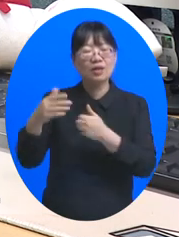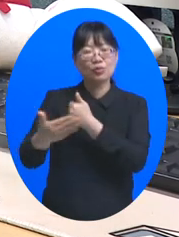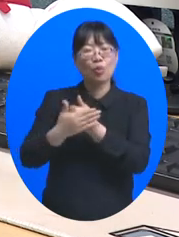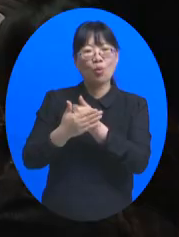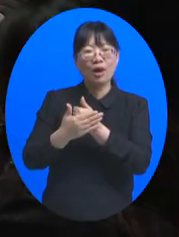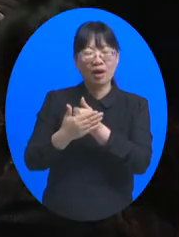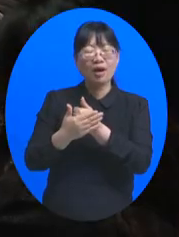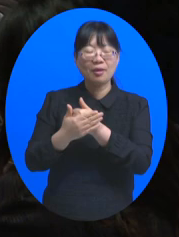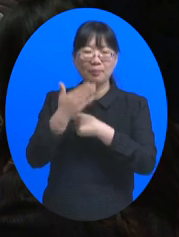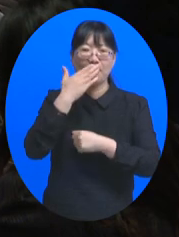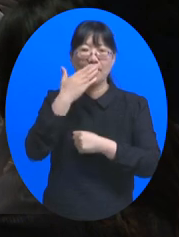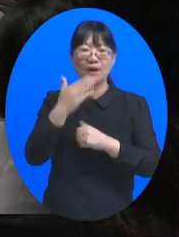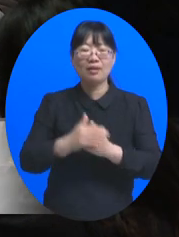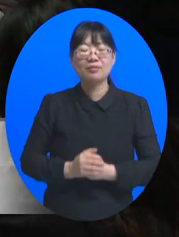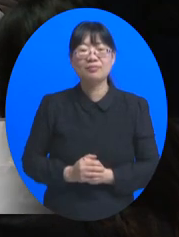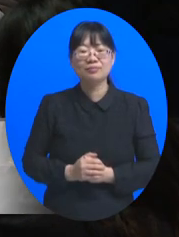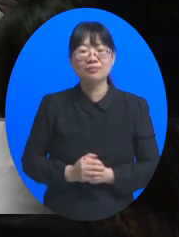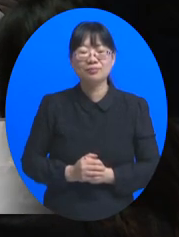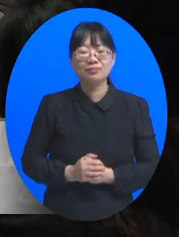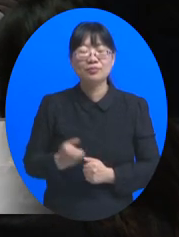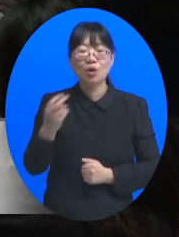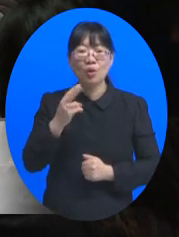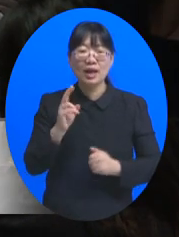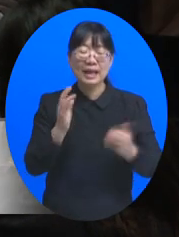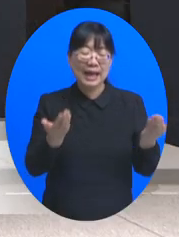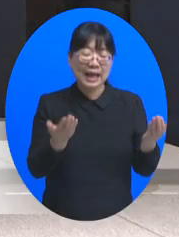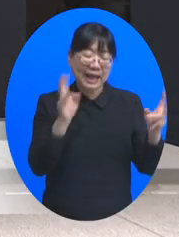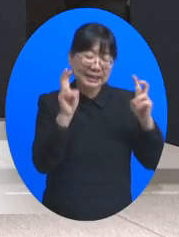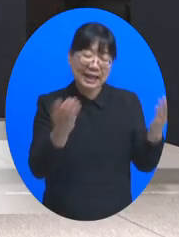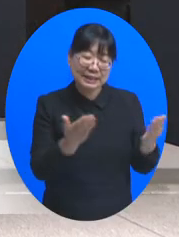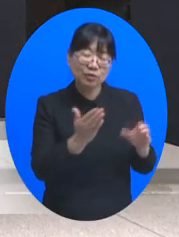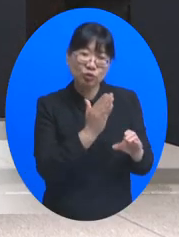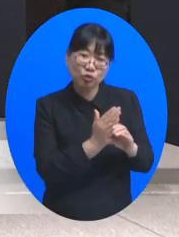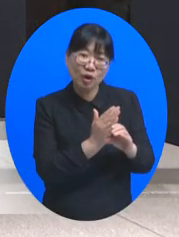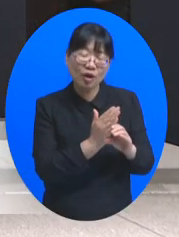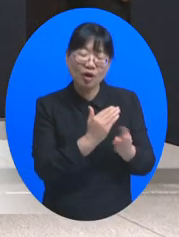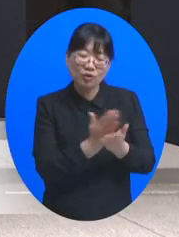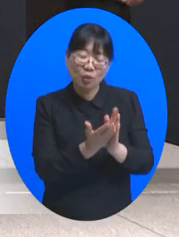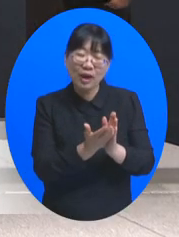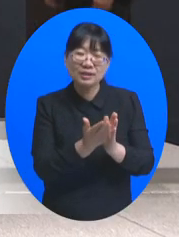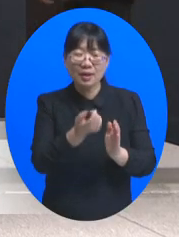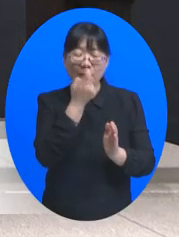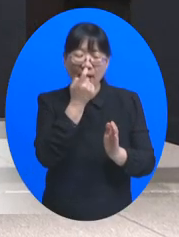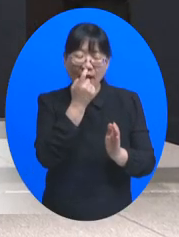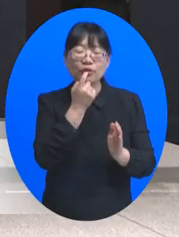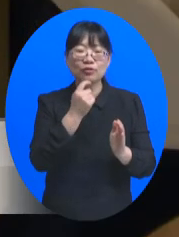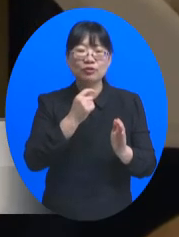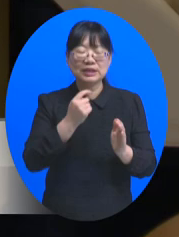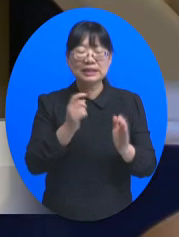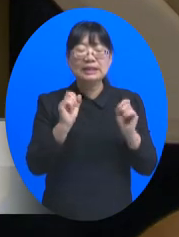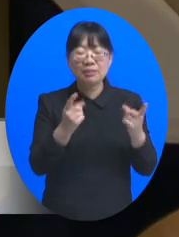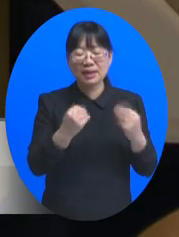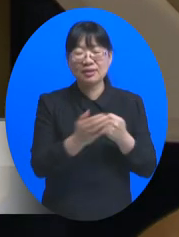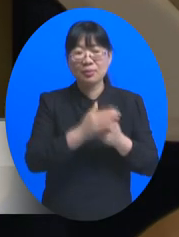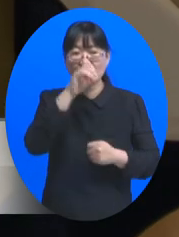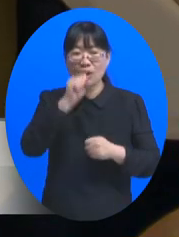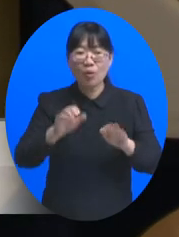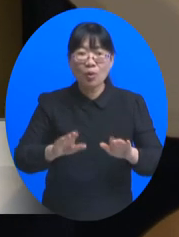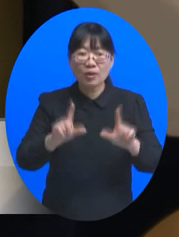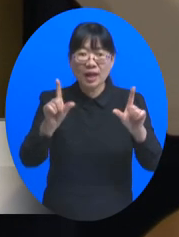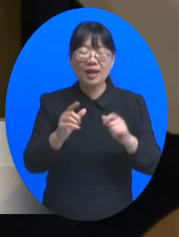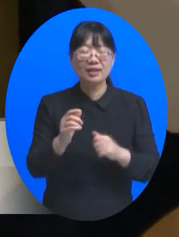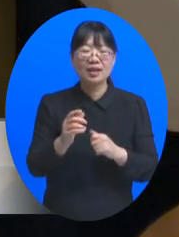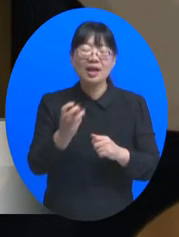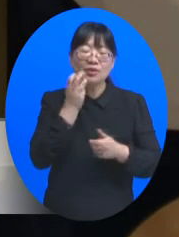것 같아요. 모두 올해 경기도 우수 일자리 인증 기업으로 선정된 사례 기업. 올해는 총